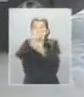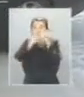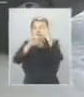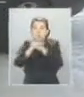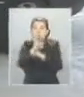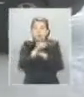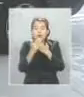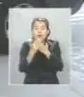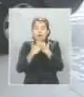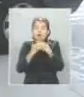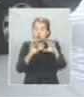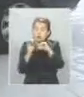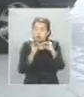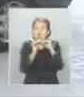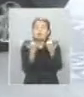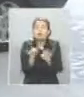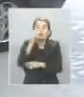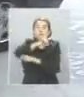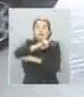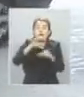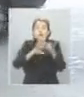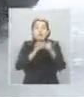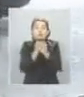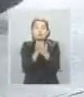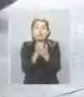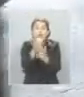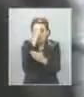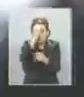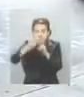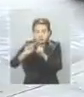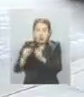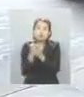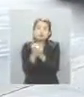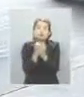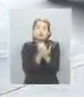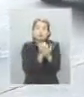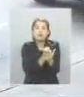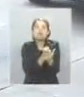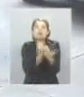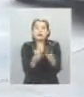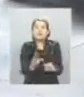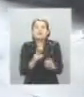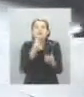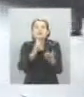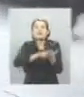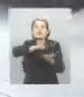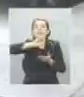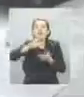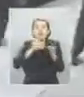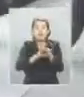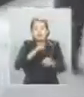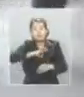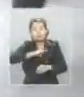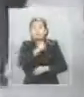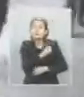ประชุมบ่ายนี้เพื่อพิจารณาแนวทางการช่วยเหลือทุกด้านสอดคล้องกับการส่งสารนะคะแสดงความเสียใจ